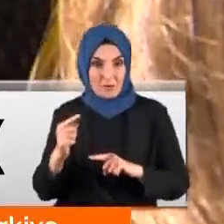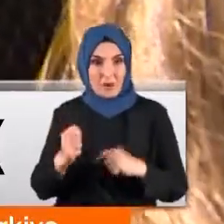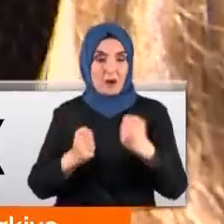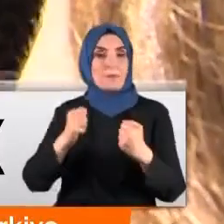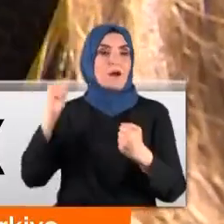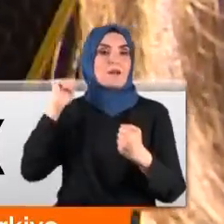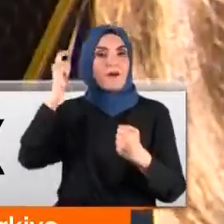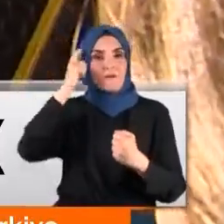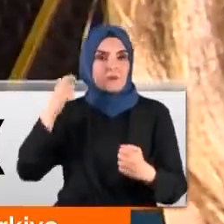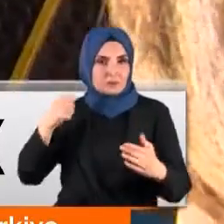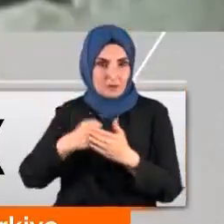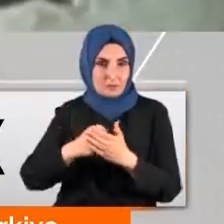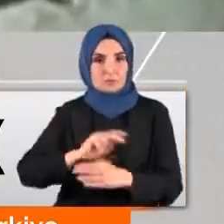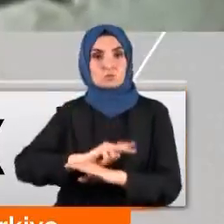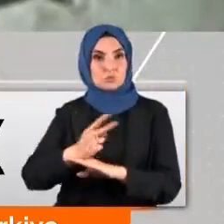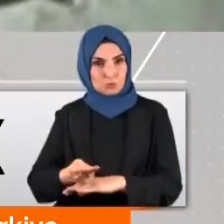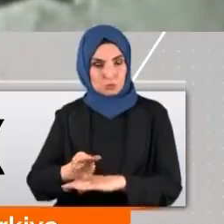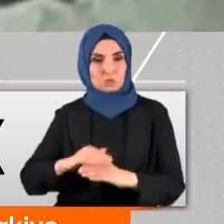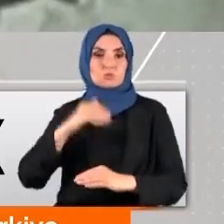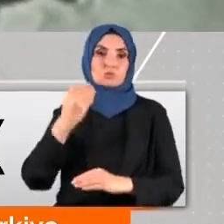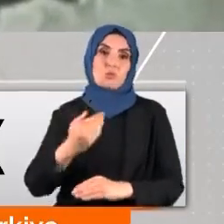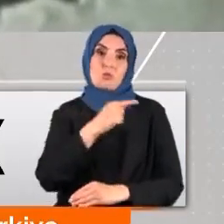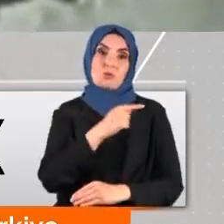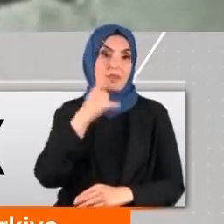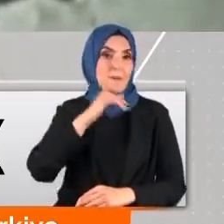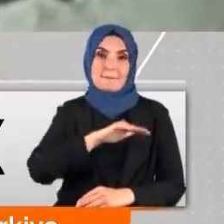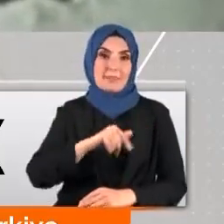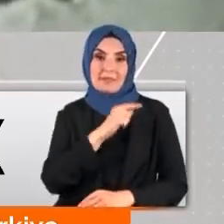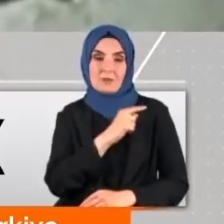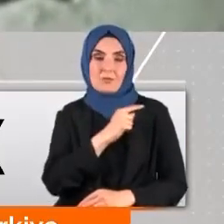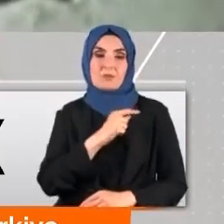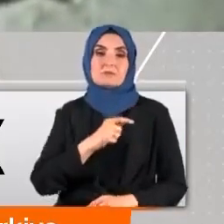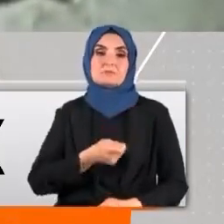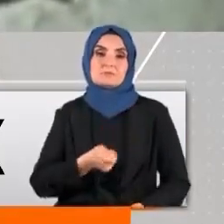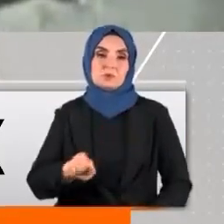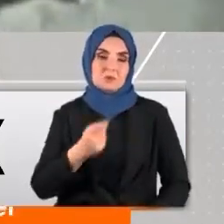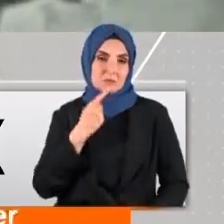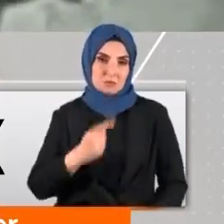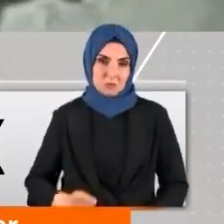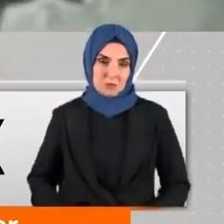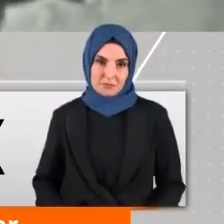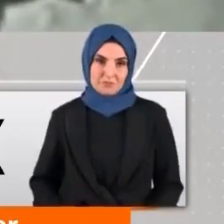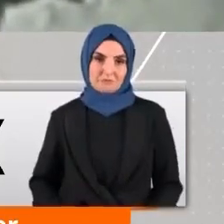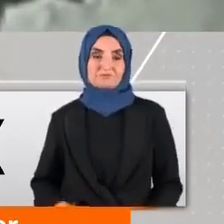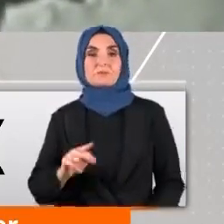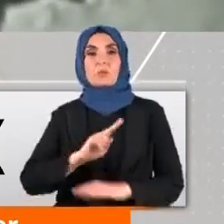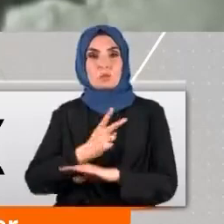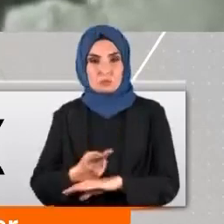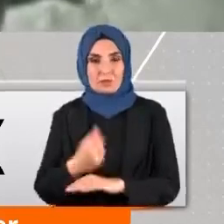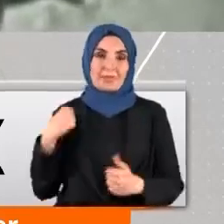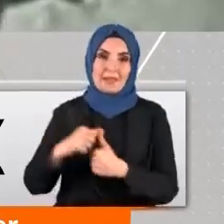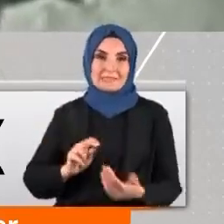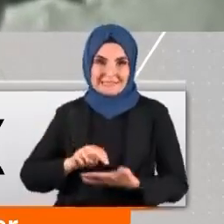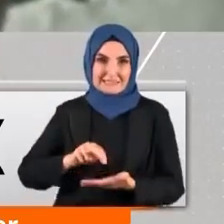yere düşüyor, o da sırtından bıçaklıyor. Telefonu çalıp kaçan genç düştüğü yerden bir daha kalkamadı. Başında da telefonu çalınan